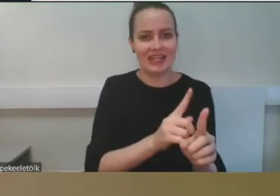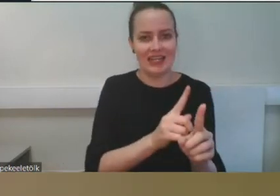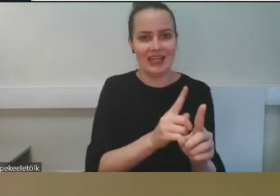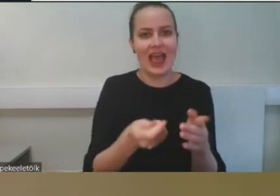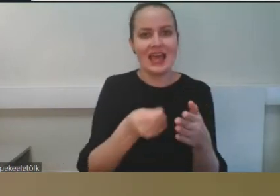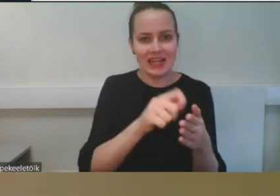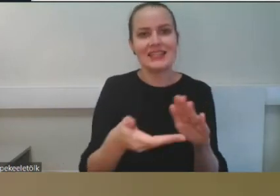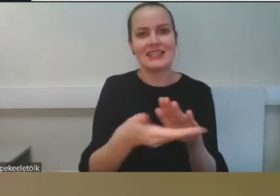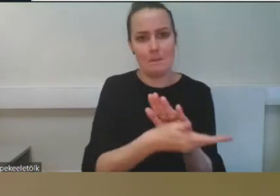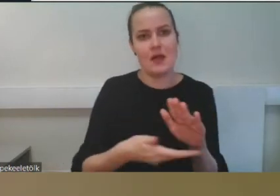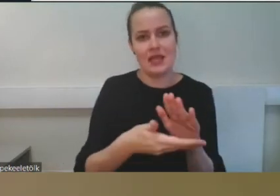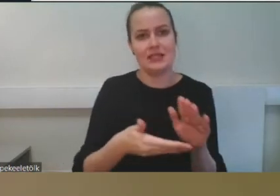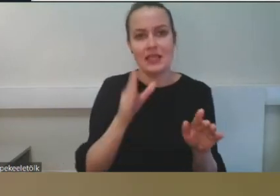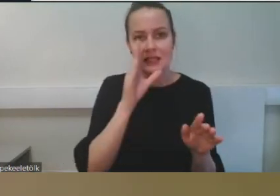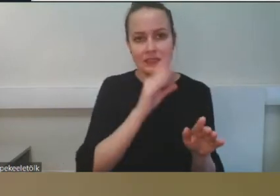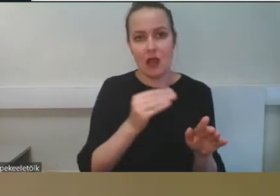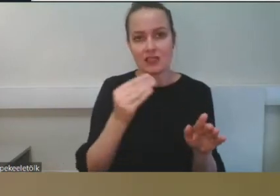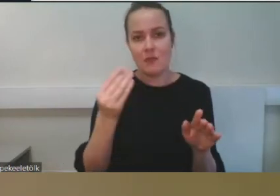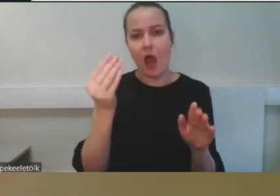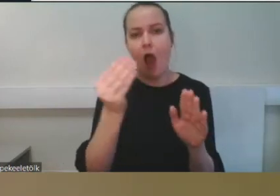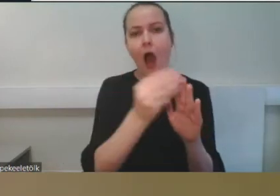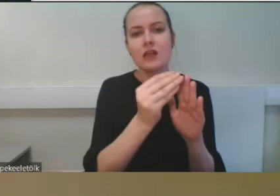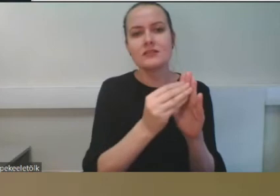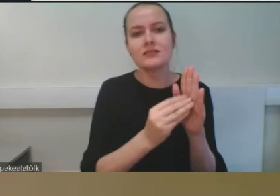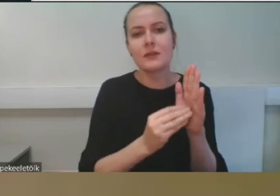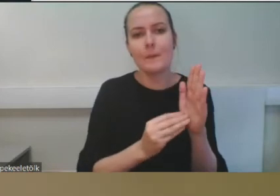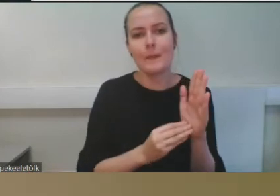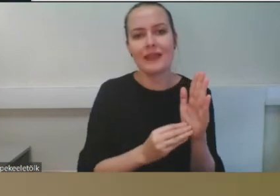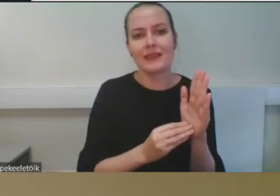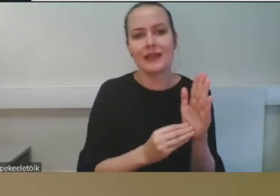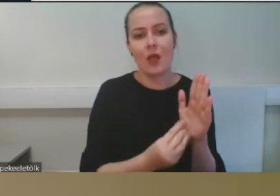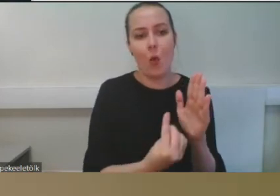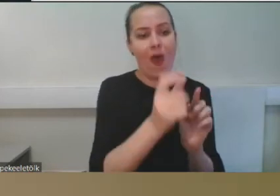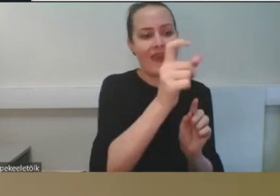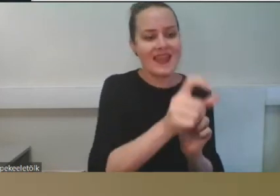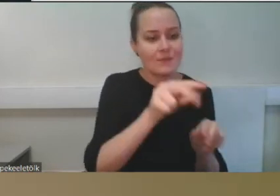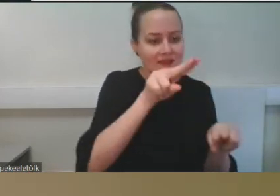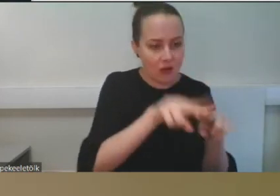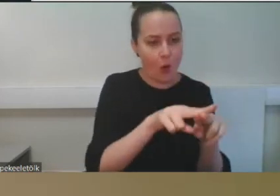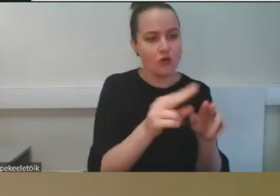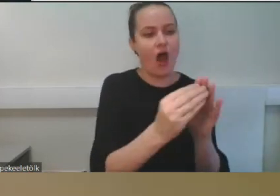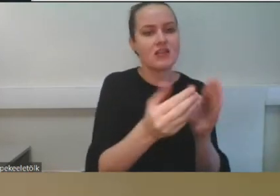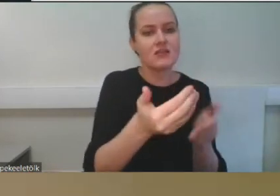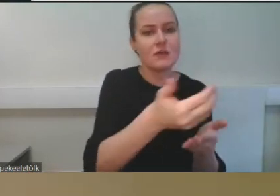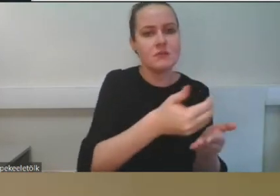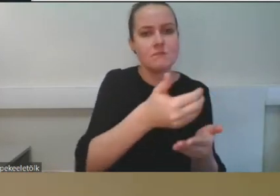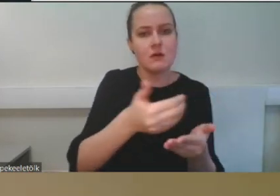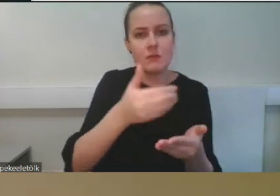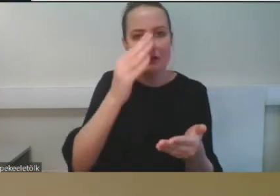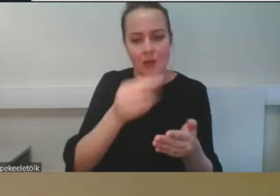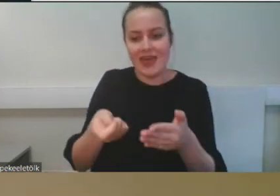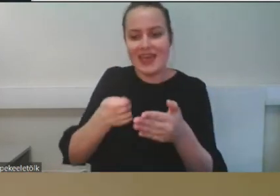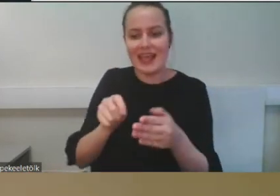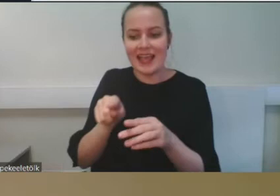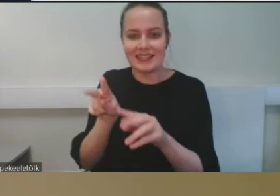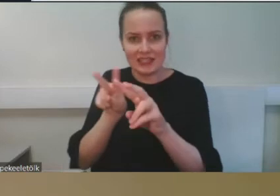Ja jagatakse see ära leibkonna tarbimiskaaludega, et see on erinevate vaesuse